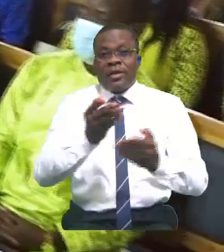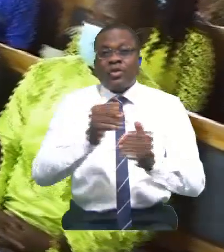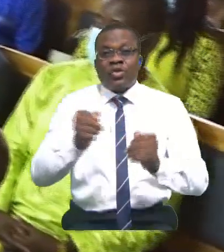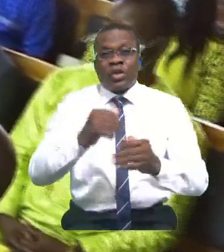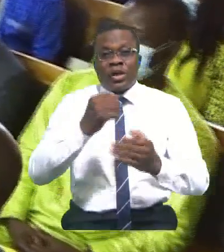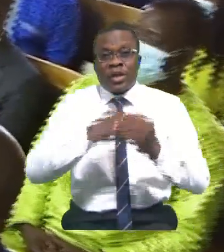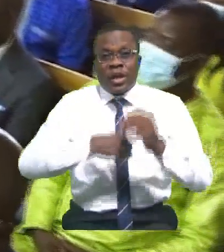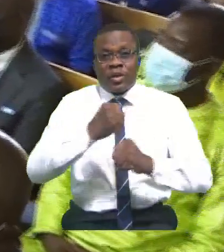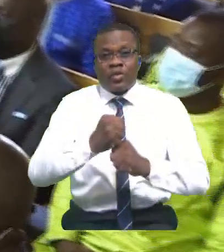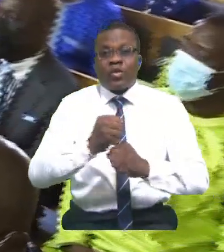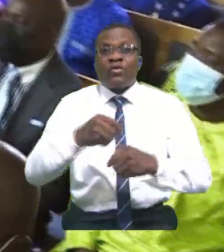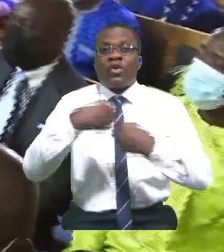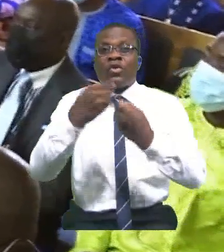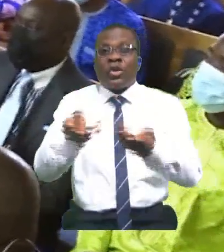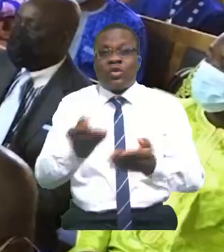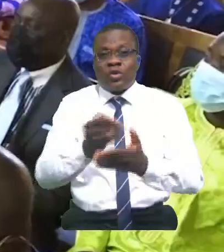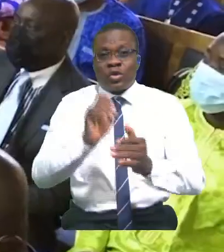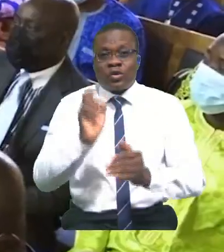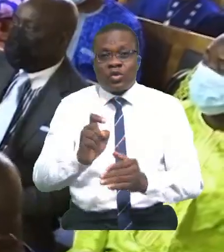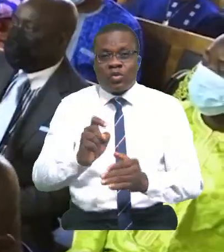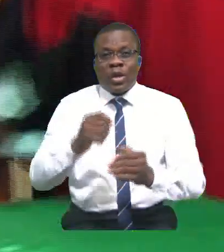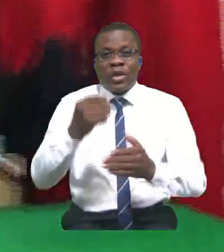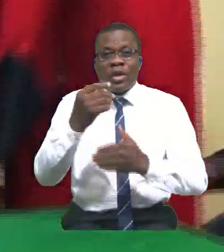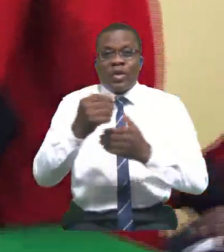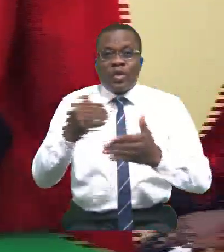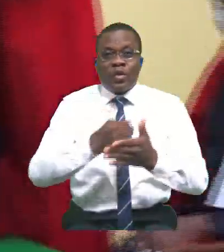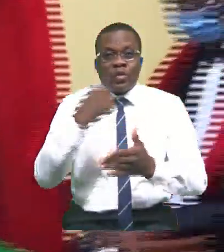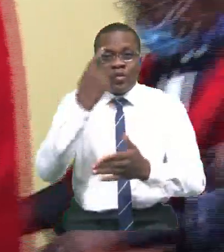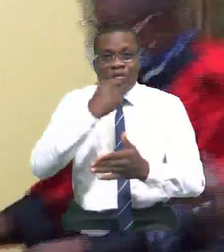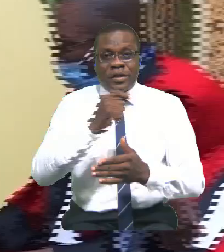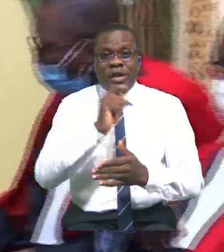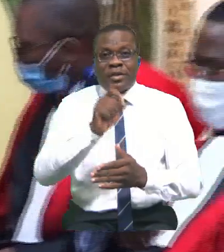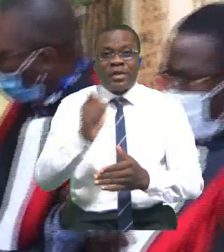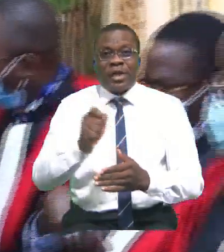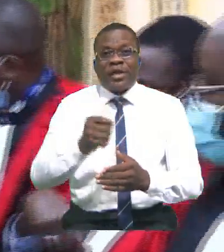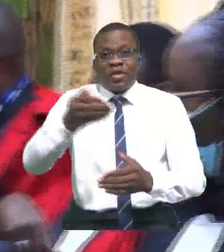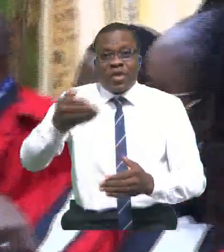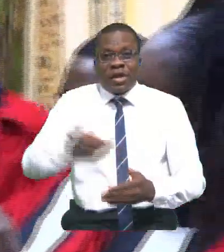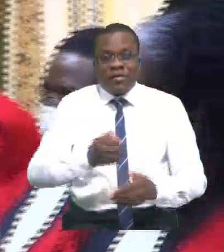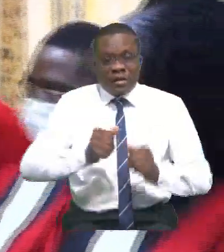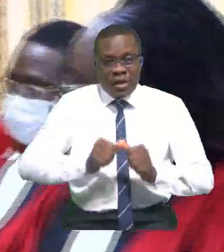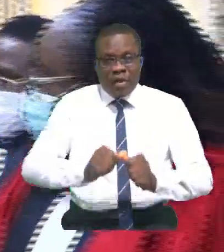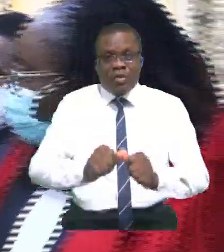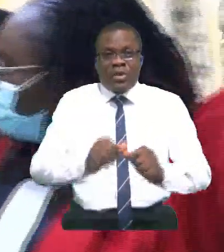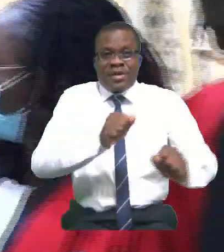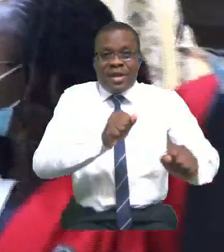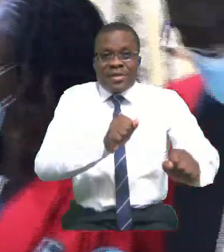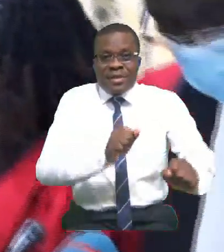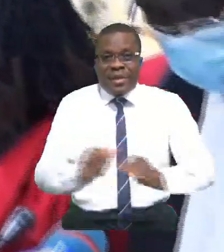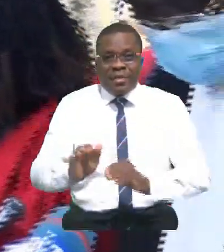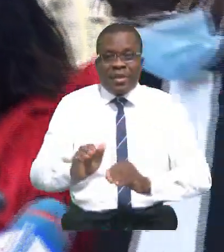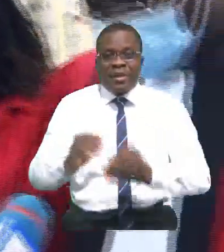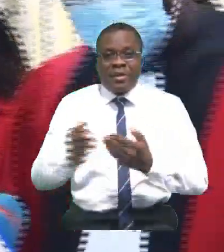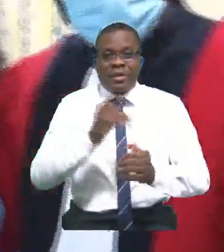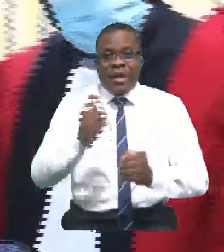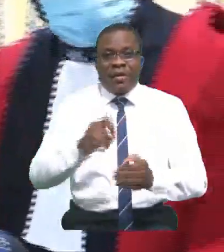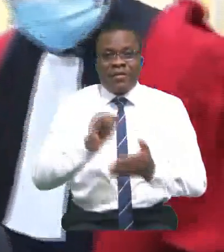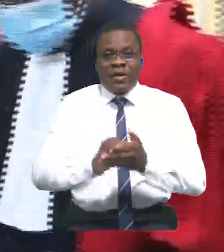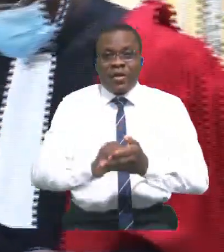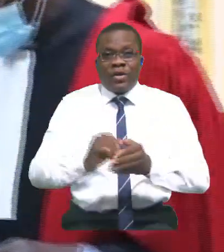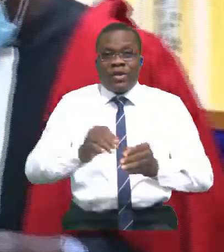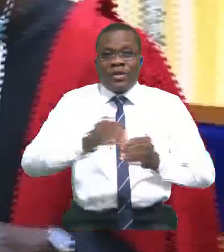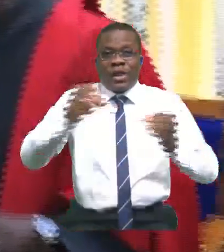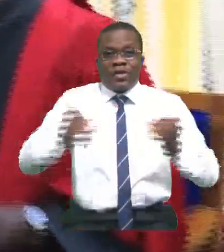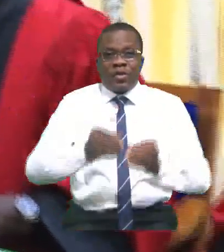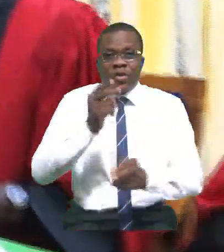dédommagé le nouveau visage de cette instance est donc invité à poursuivre la dynamique afin que cette cour garde